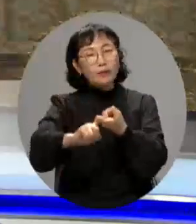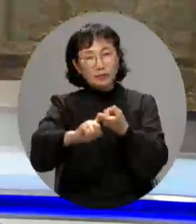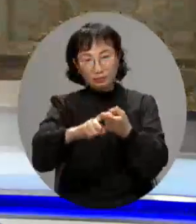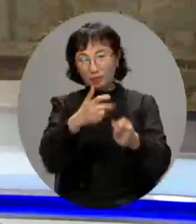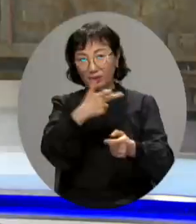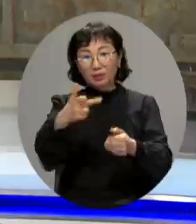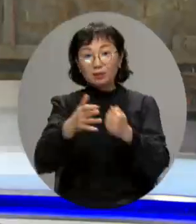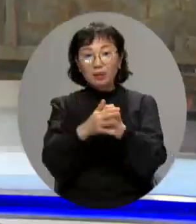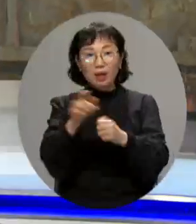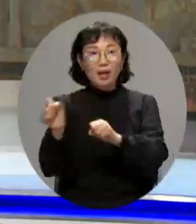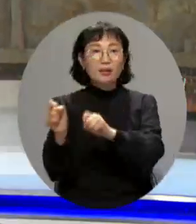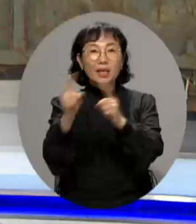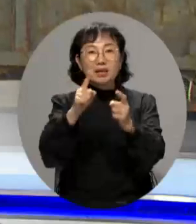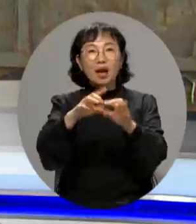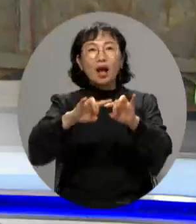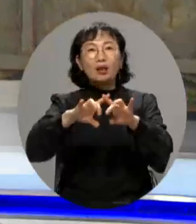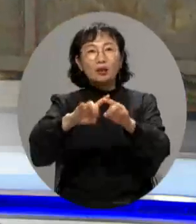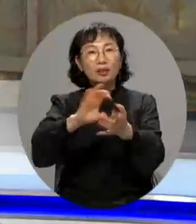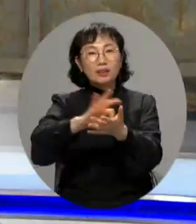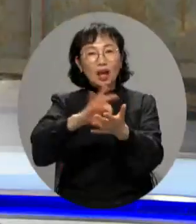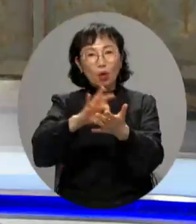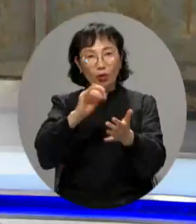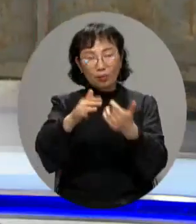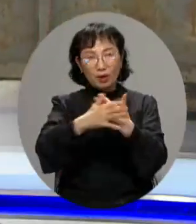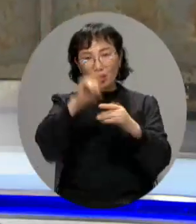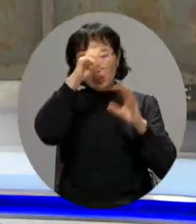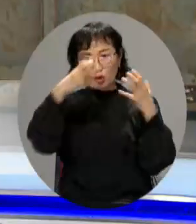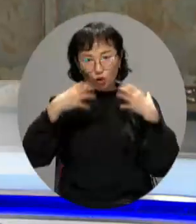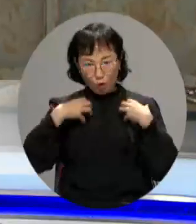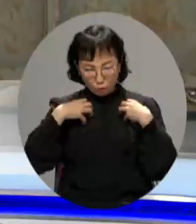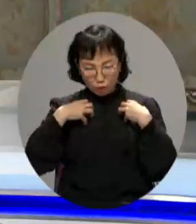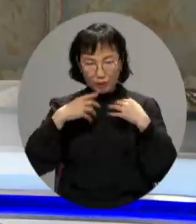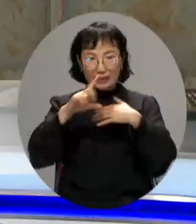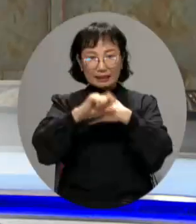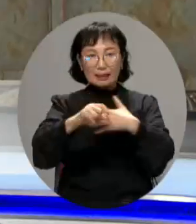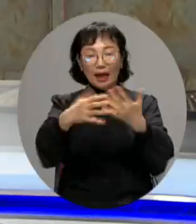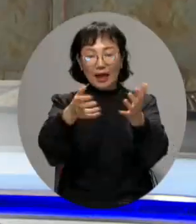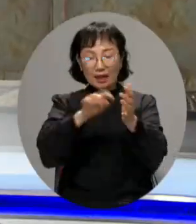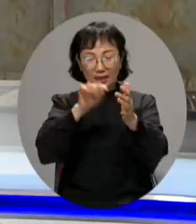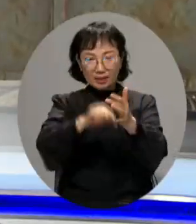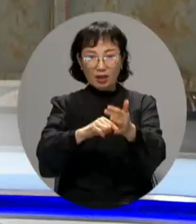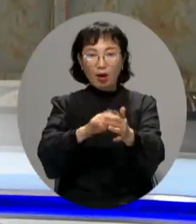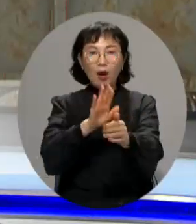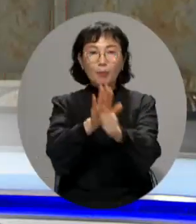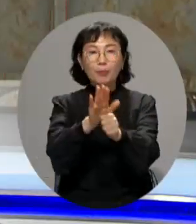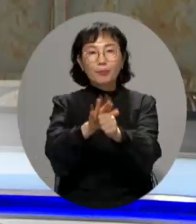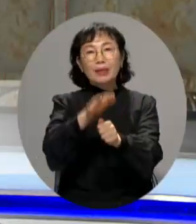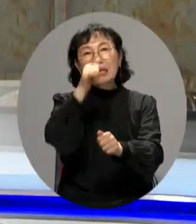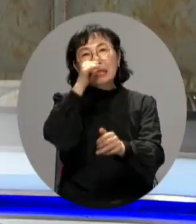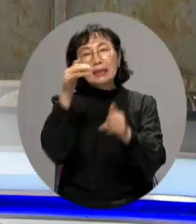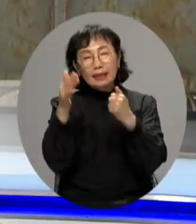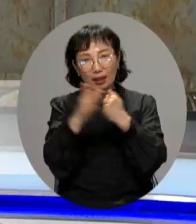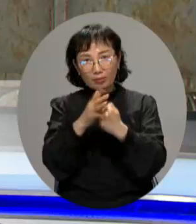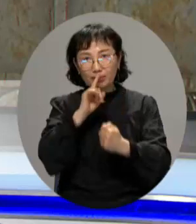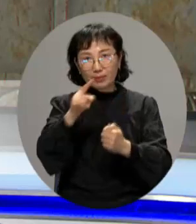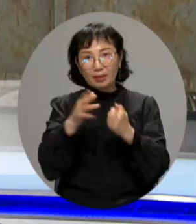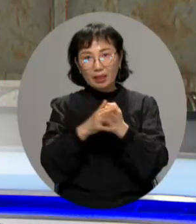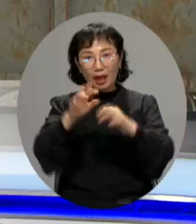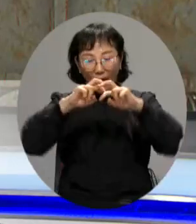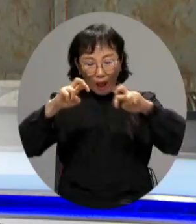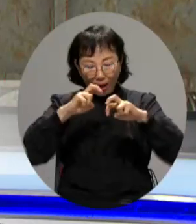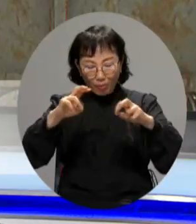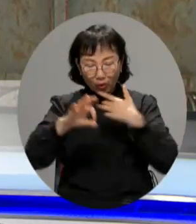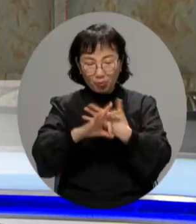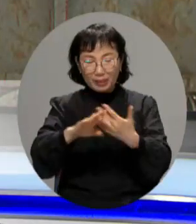활용하는 재생에너지로 분류되면 정부와 지자체 각종 지원과 편의가 제공되기 때문인데요. 하지만 속을